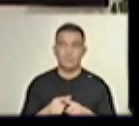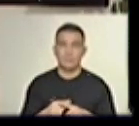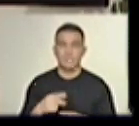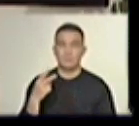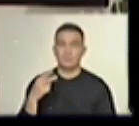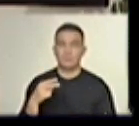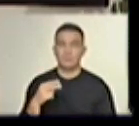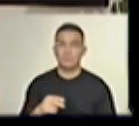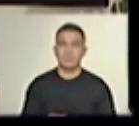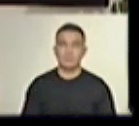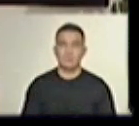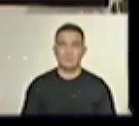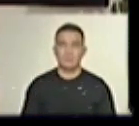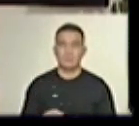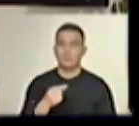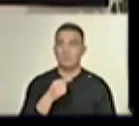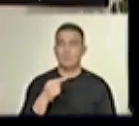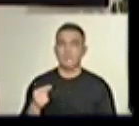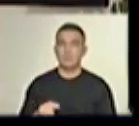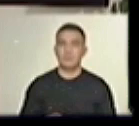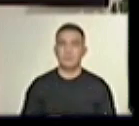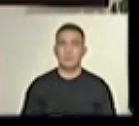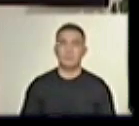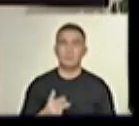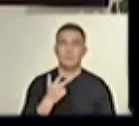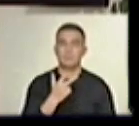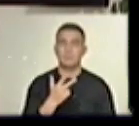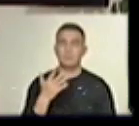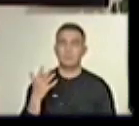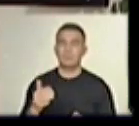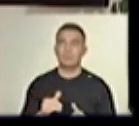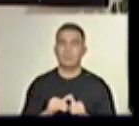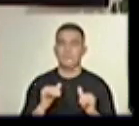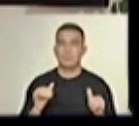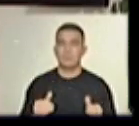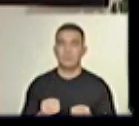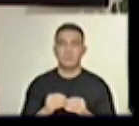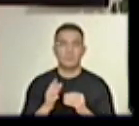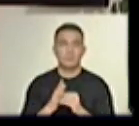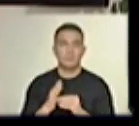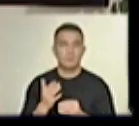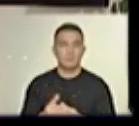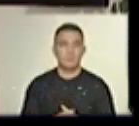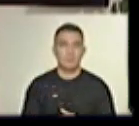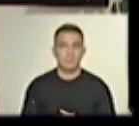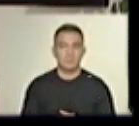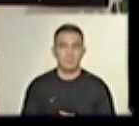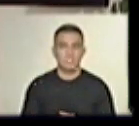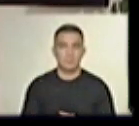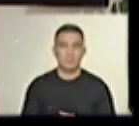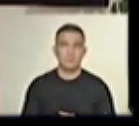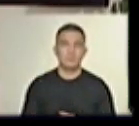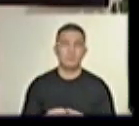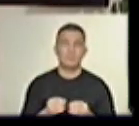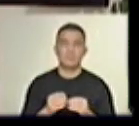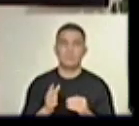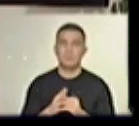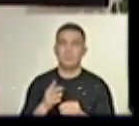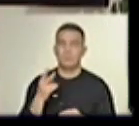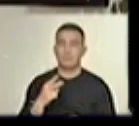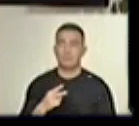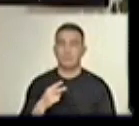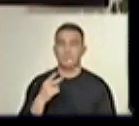20 ayro 3 ni 5 ga ko'paytirsak 15. 15 ga 20 ni